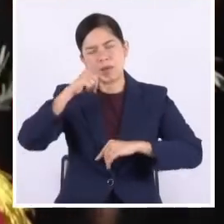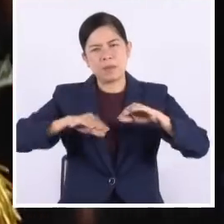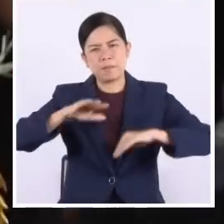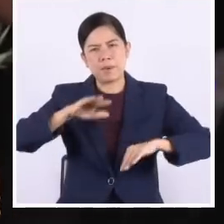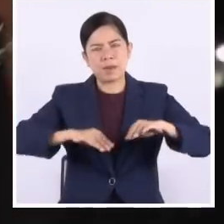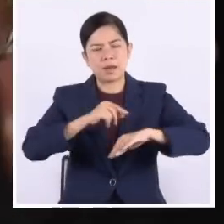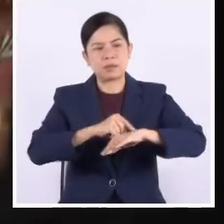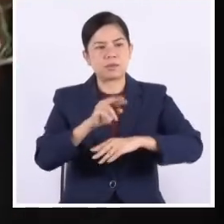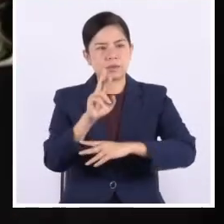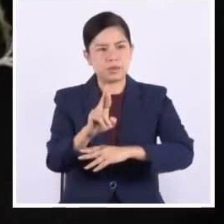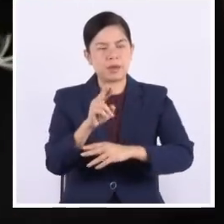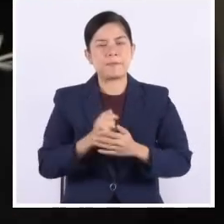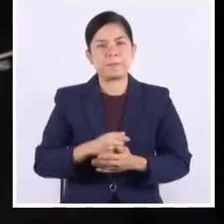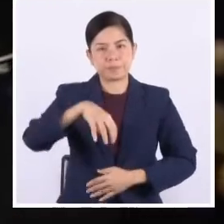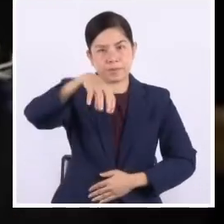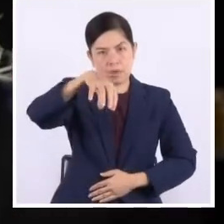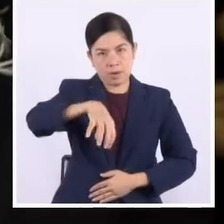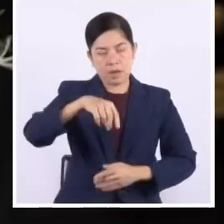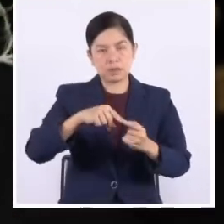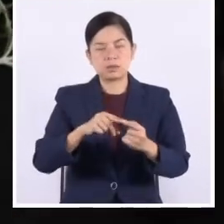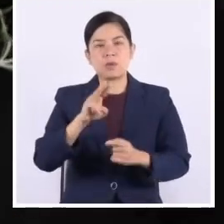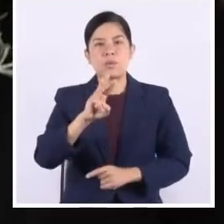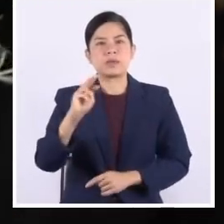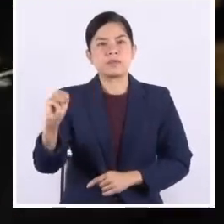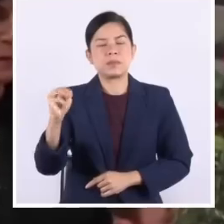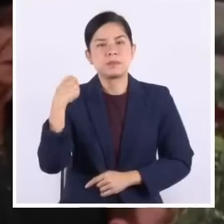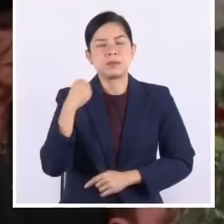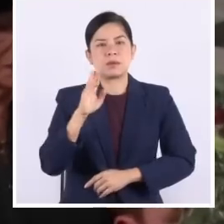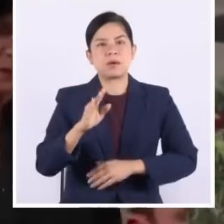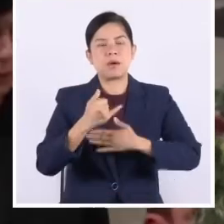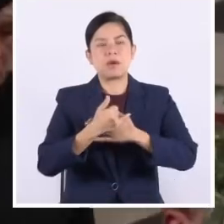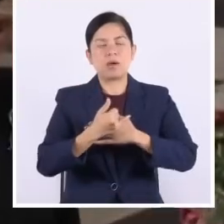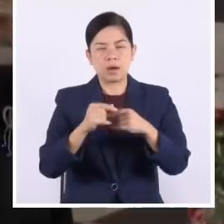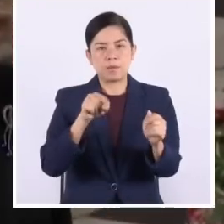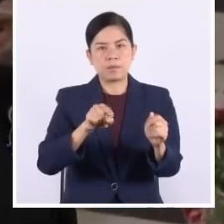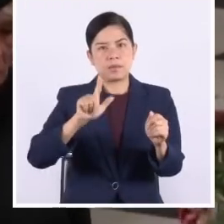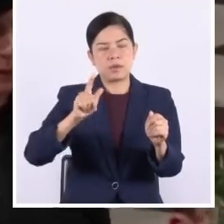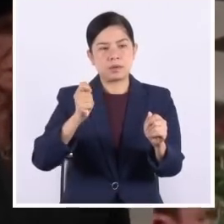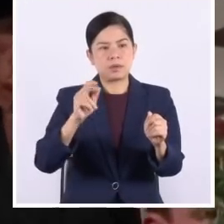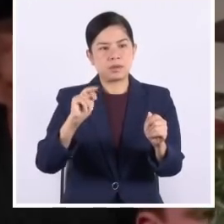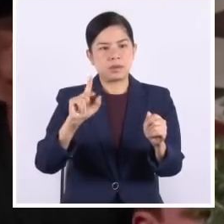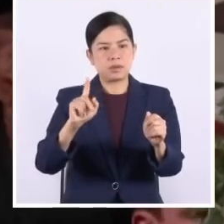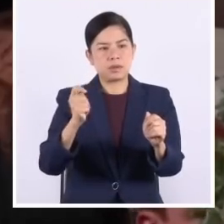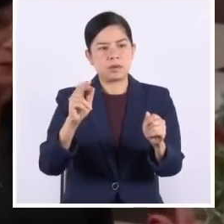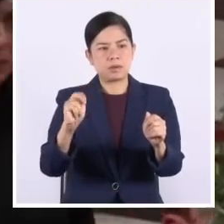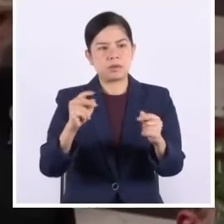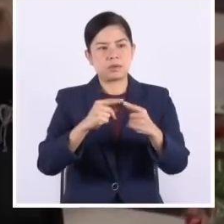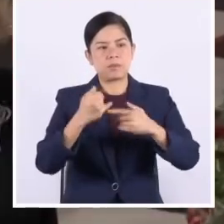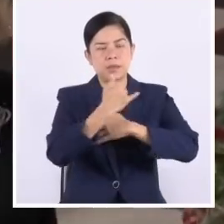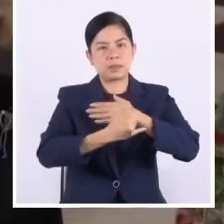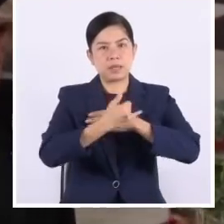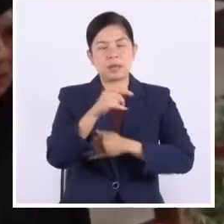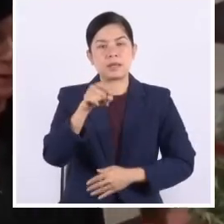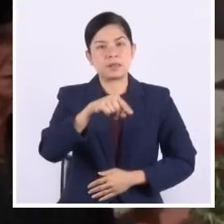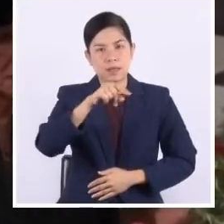มหาวิทยาลัยลอนดอนเป็นสถานที่ประกอบพระราชพิธีบรมศพสมเด็จพระราชินีนาถอลิซาเบธที่ 2หรือว่า